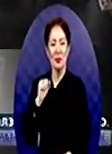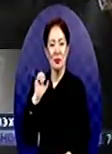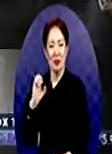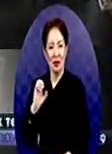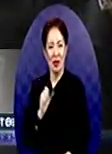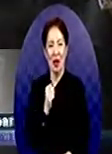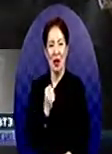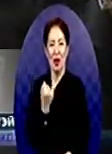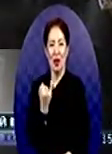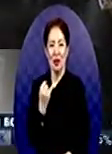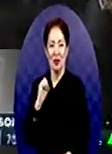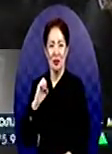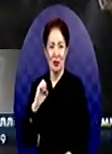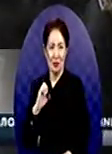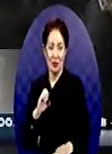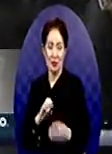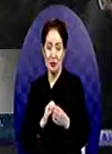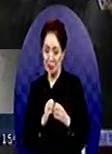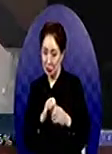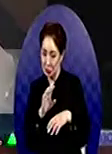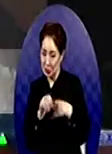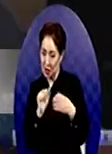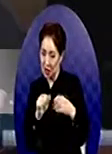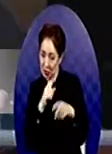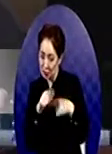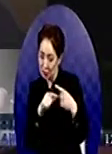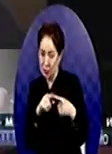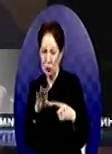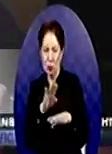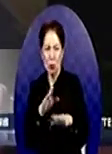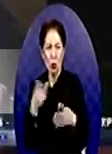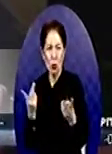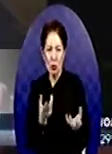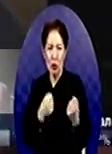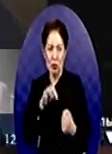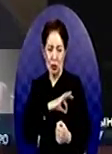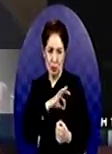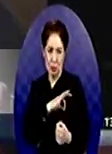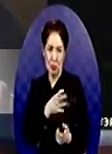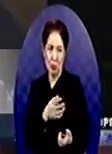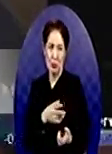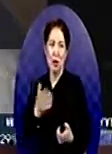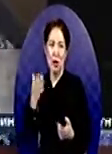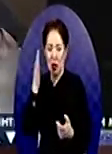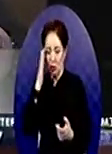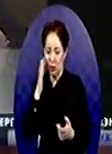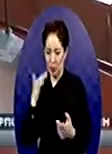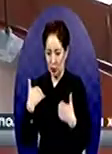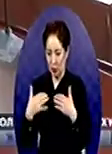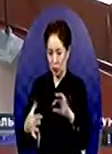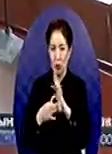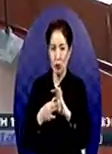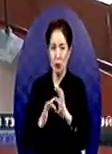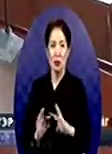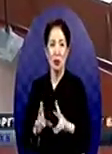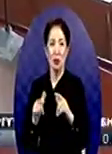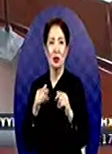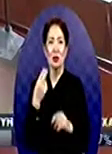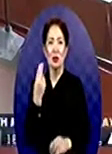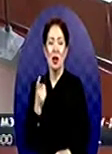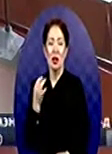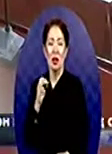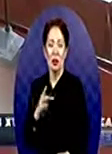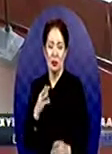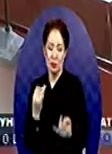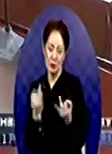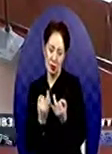суулгаснаар эцэг эхчүүд үйлчлэгийг ашиглах боломжтой юм. Ингэснээр эцэг эх багш нарын хоорондын эргэх холбоо сайжирна. Түүнчлэн захим сургах бичиг гээд